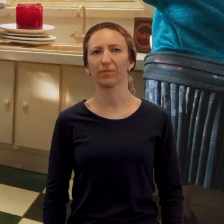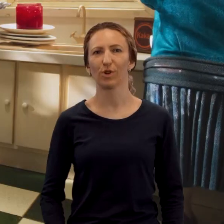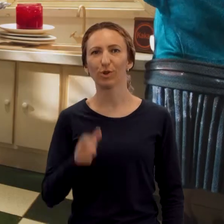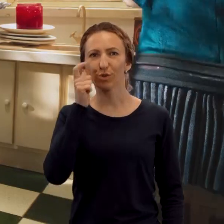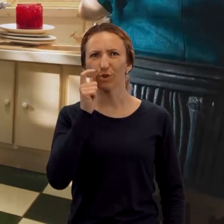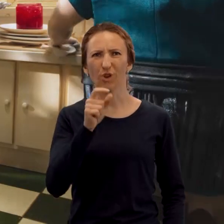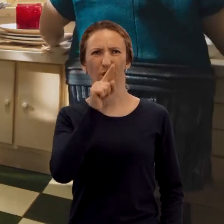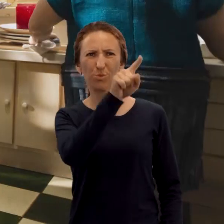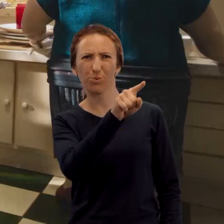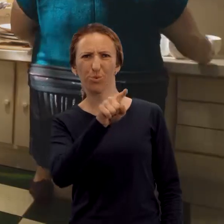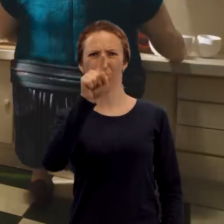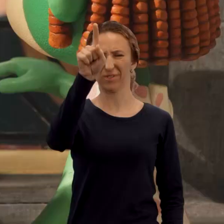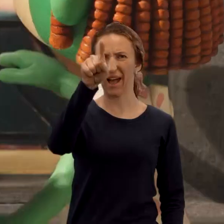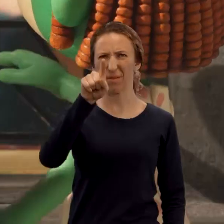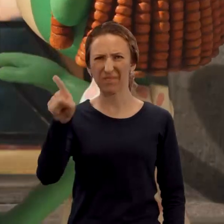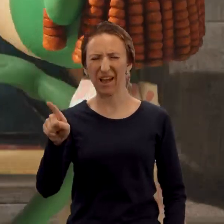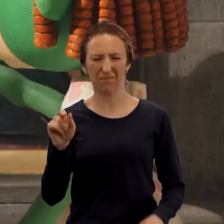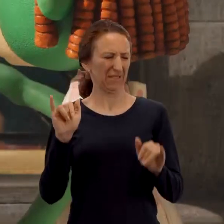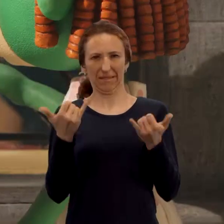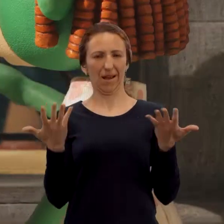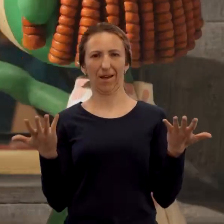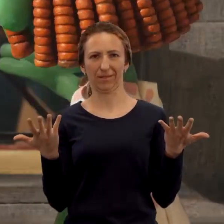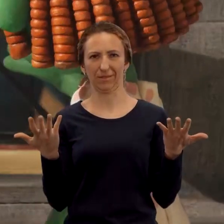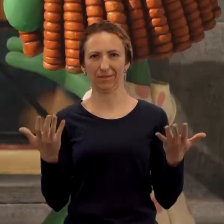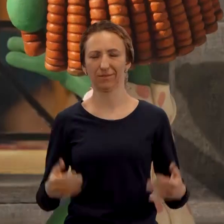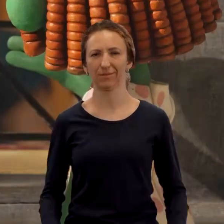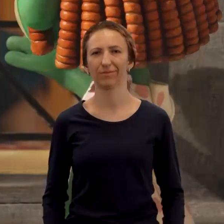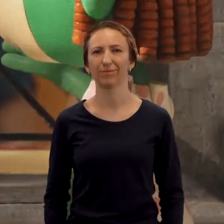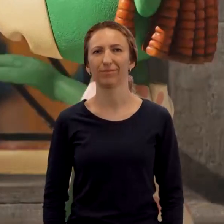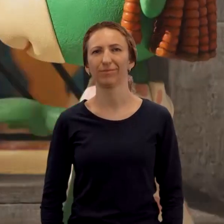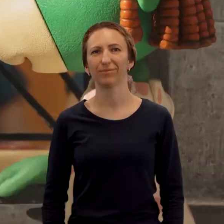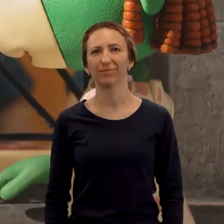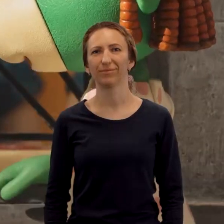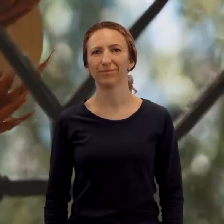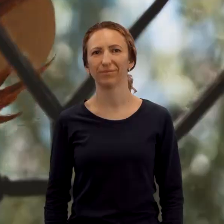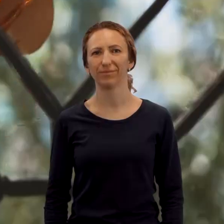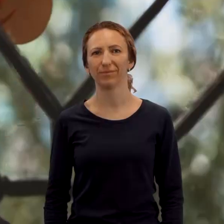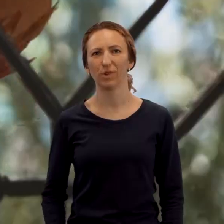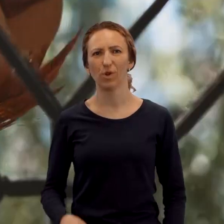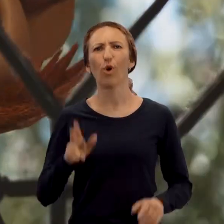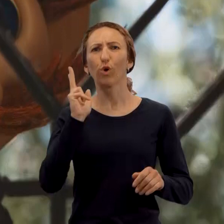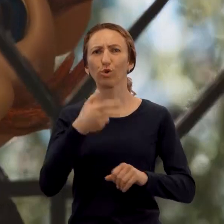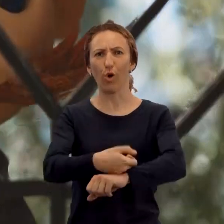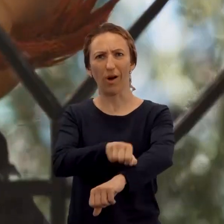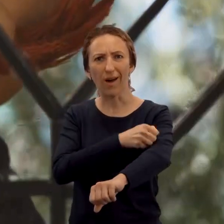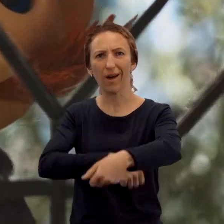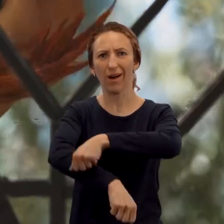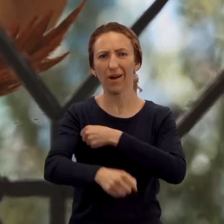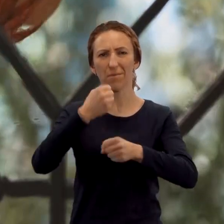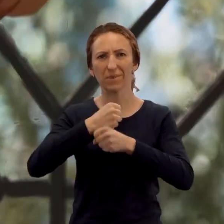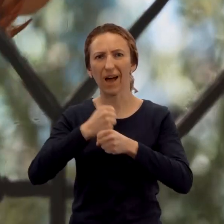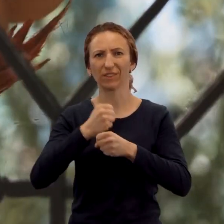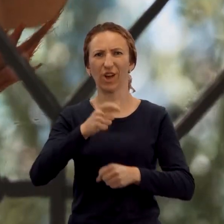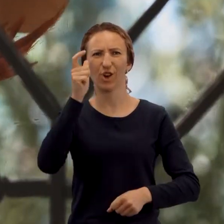Jak to możliwe, że ciocia jest i tu, i tu, i tam równocześnie? Mówi się czasem, że